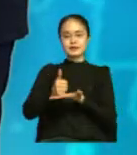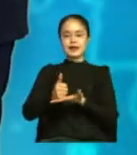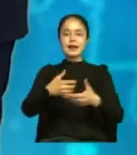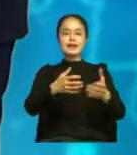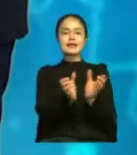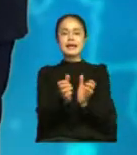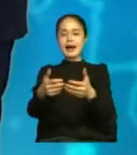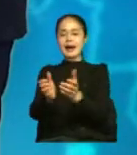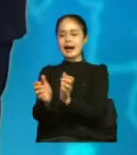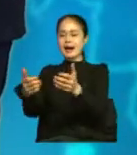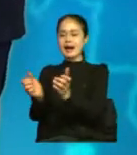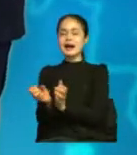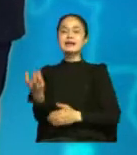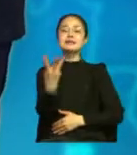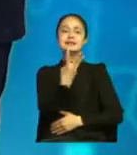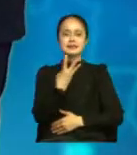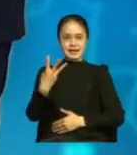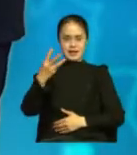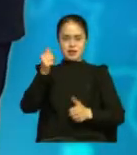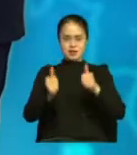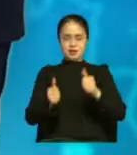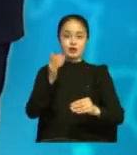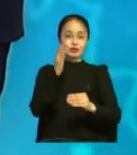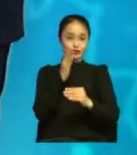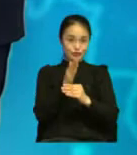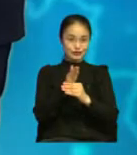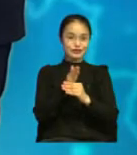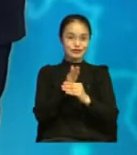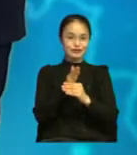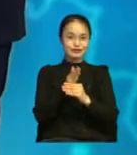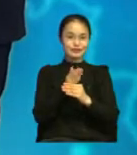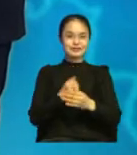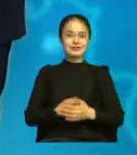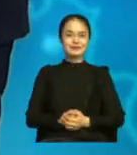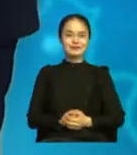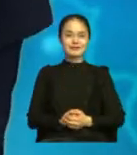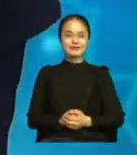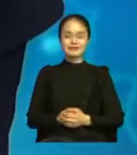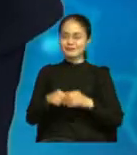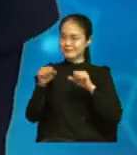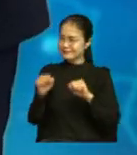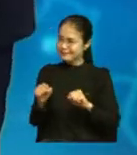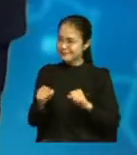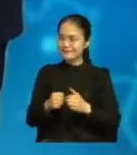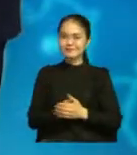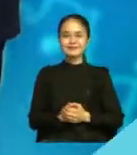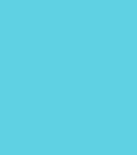도전을 야당에서 저지할 수 있을지 상당히 궁금해집니다. 송지영 기자, 잘 들었습니다.